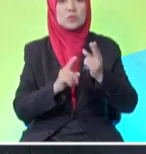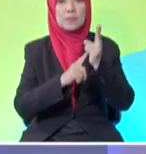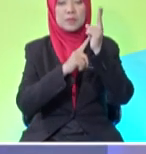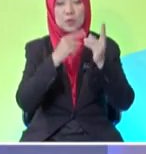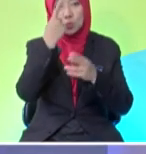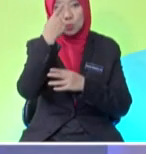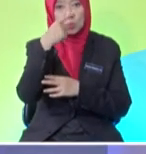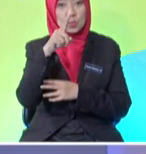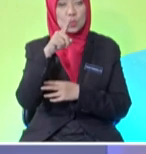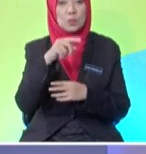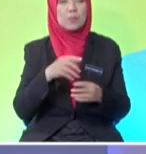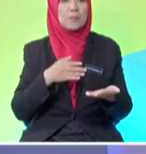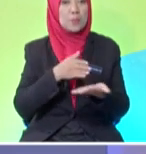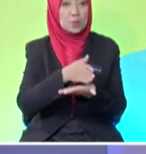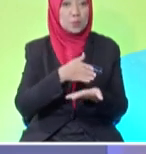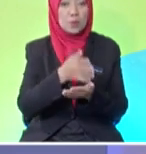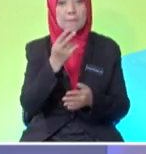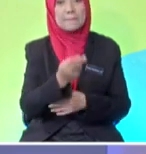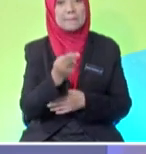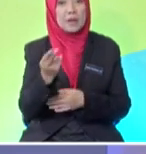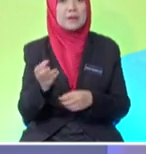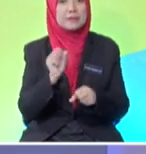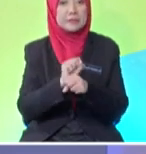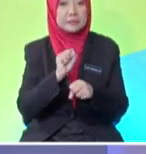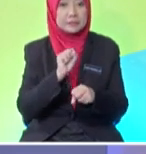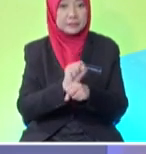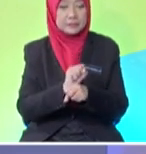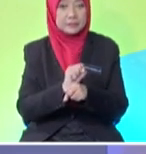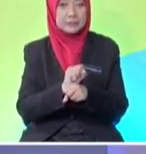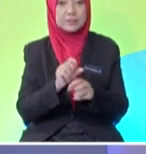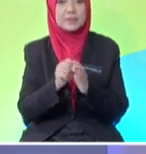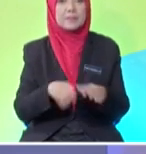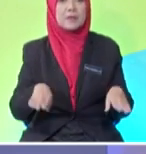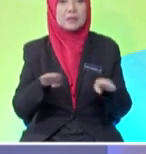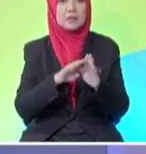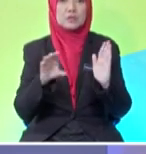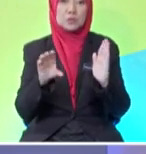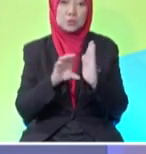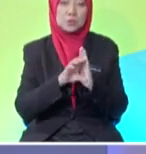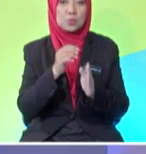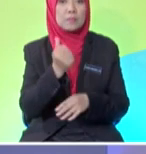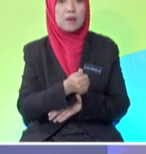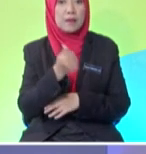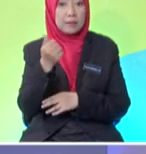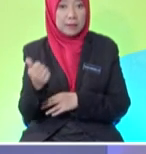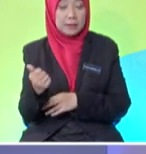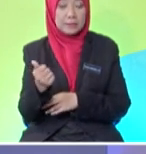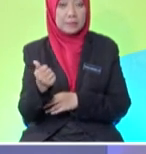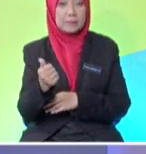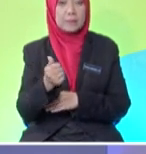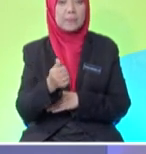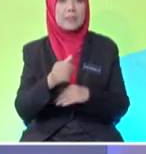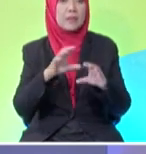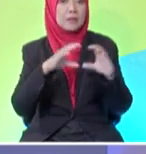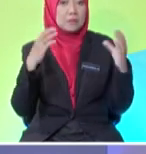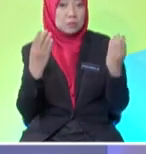bagi memotong bahan kerja sebagai contoh alat yang dikategorikan sebagai alat memotong